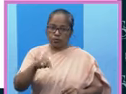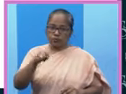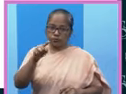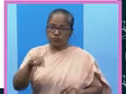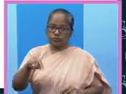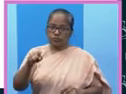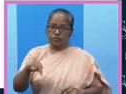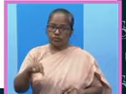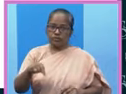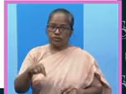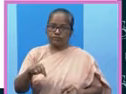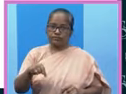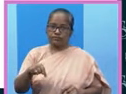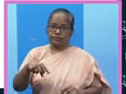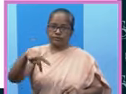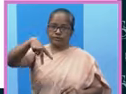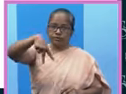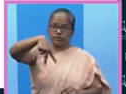இதுதான்.